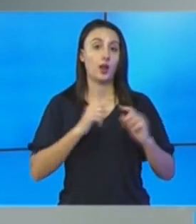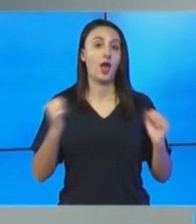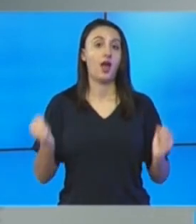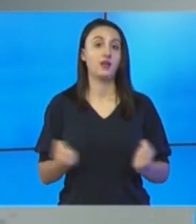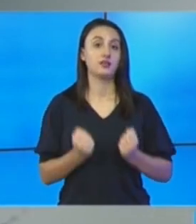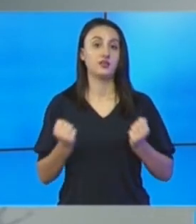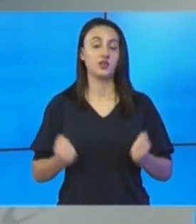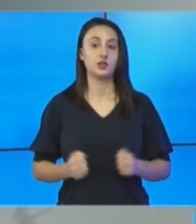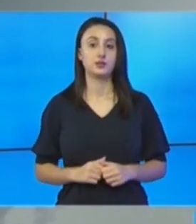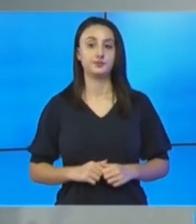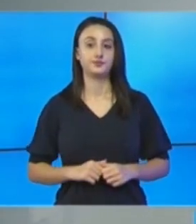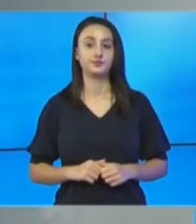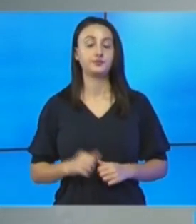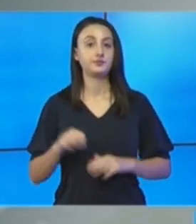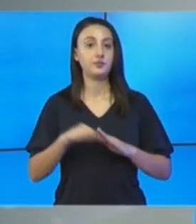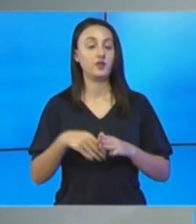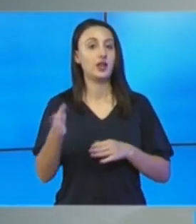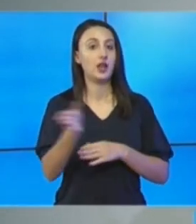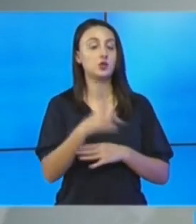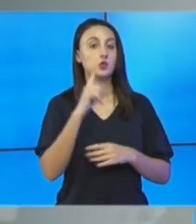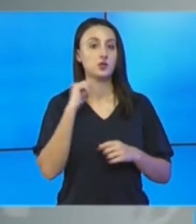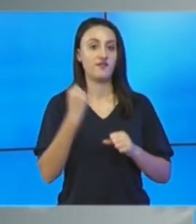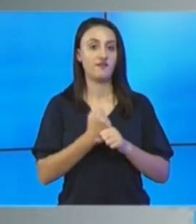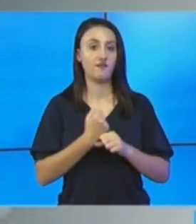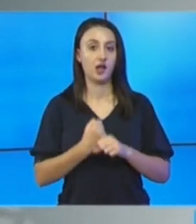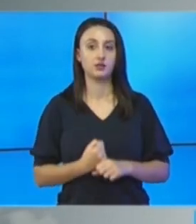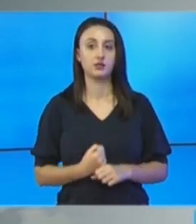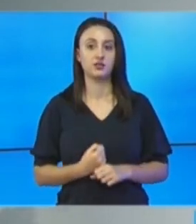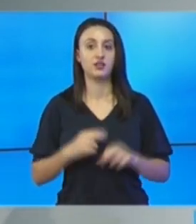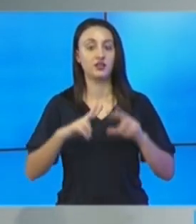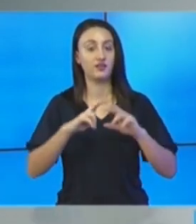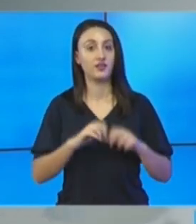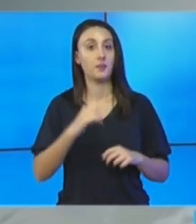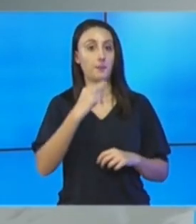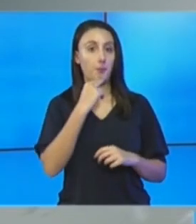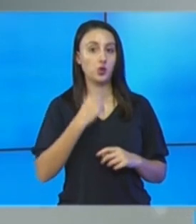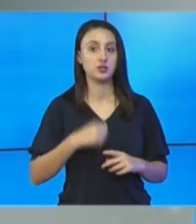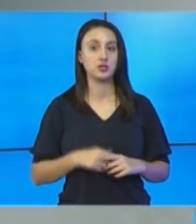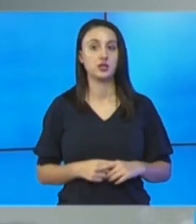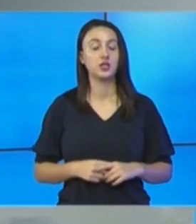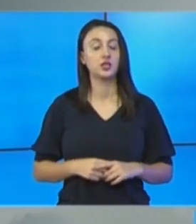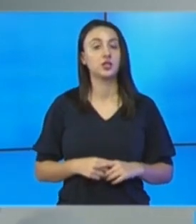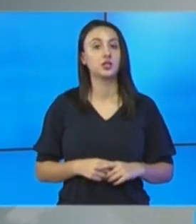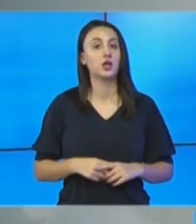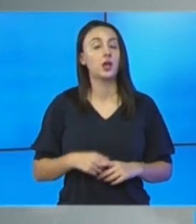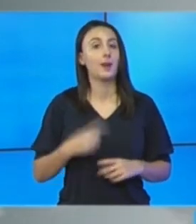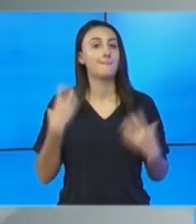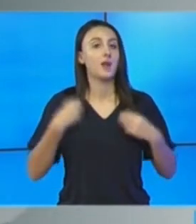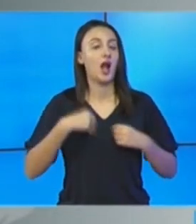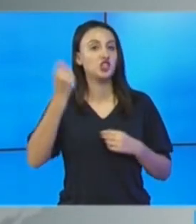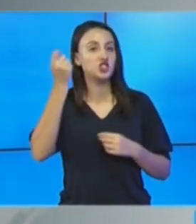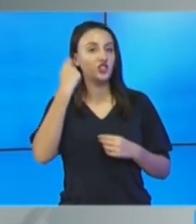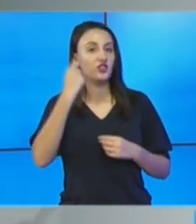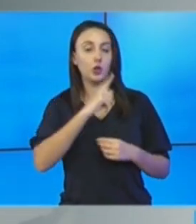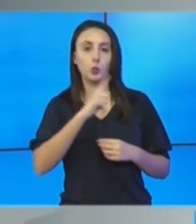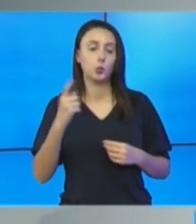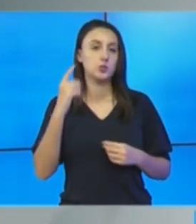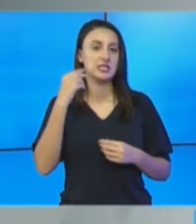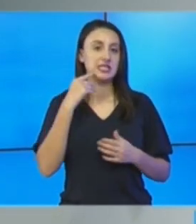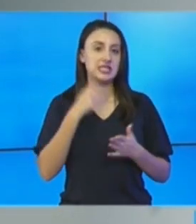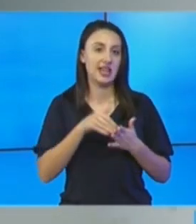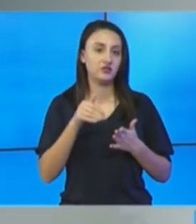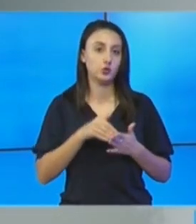activități, la nivel național, să fie efectuate verificări de către polițiști în civil și nu în uniforma de serviciu. Nu este nimic nou